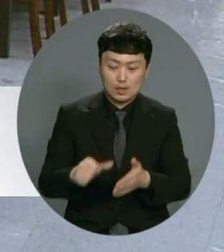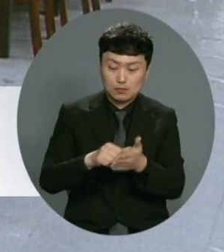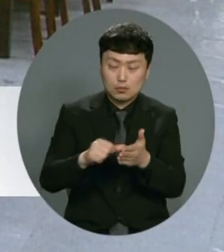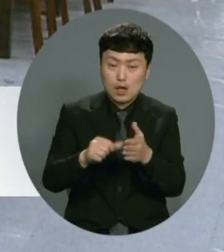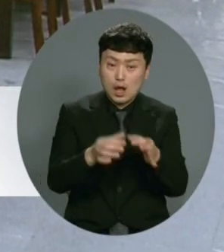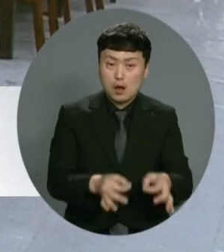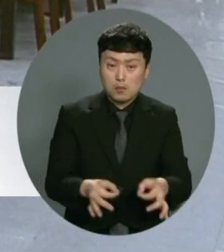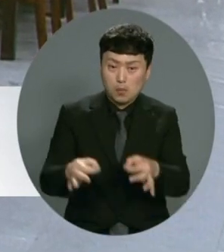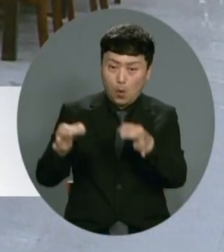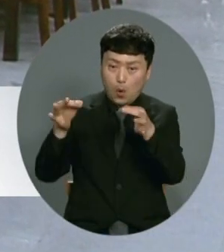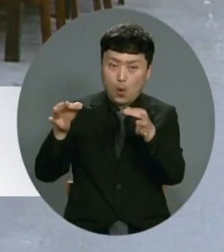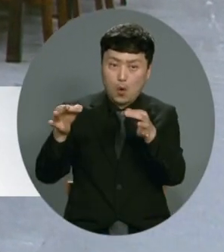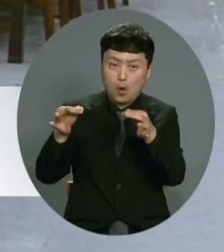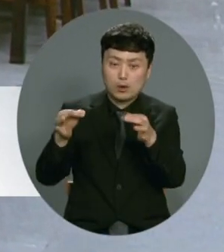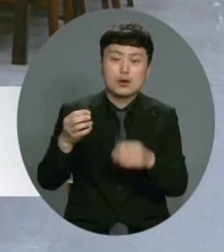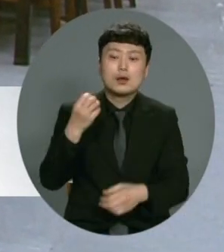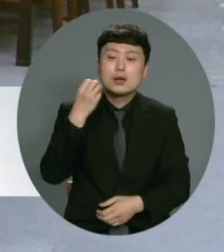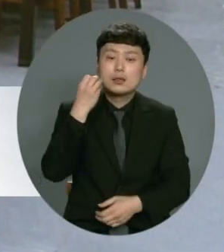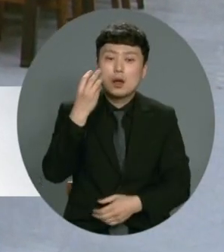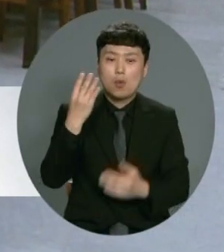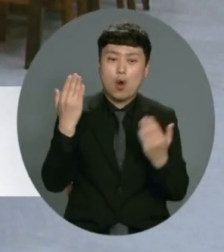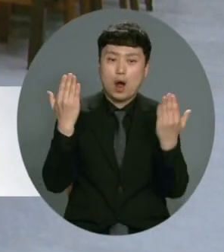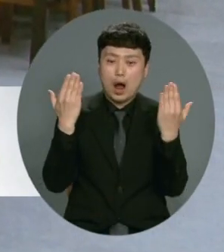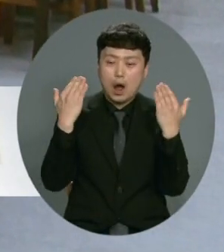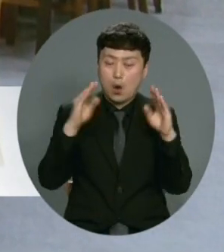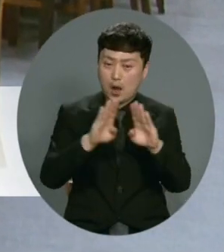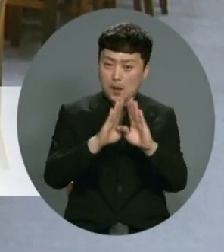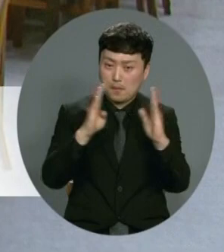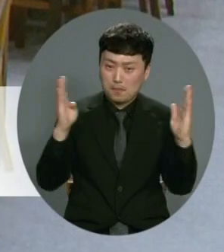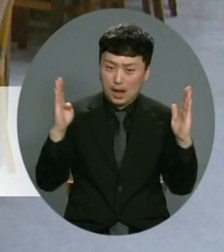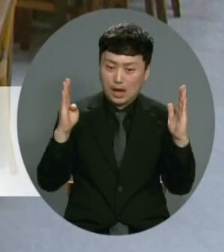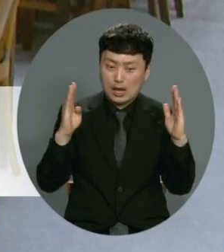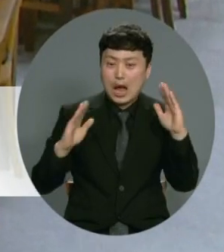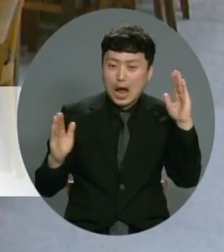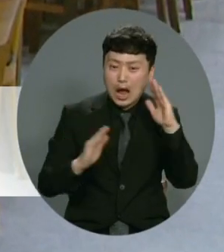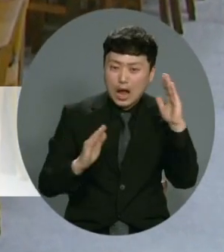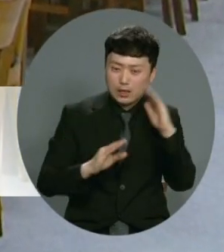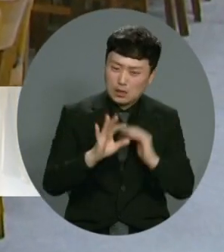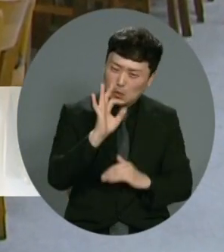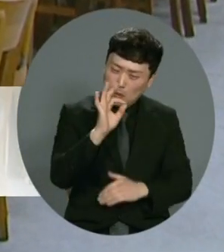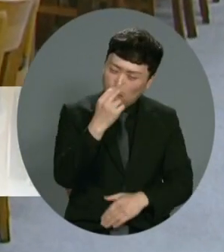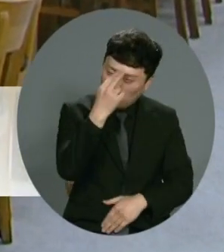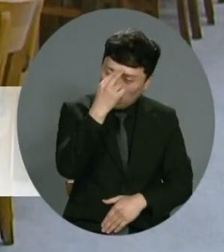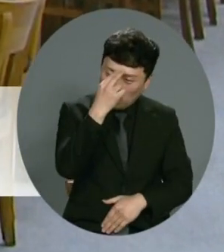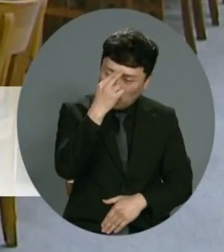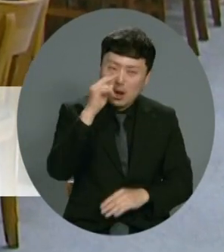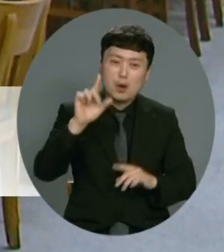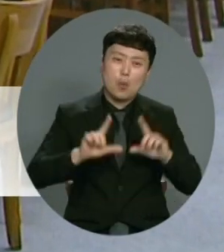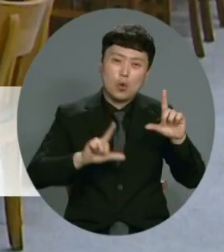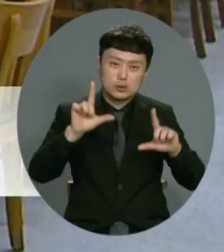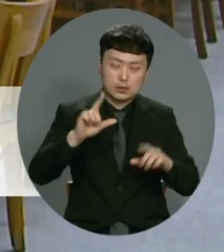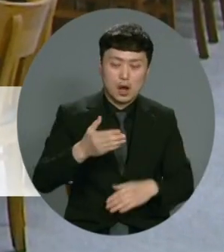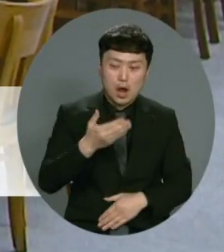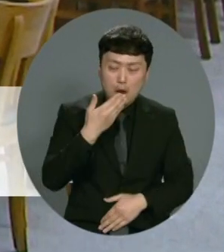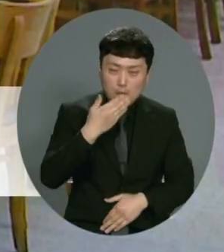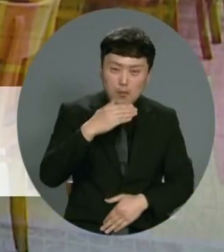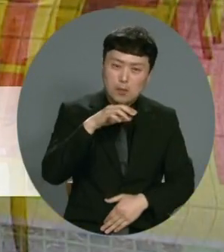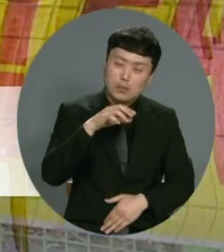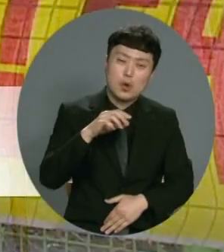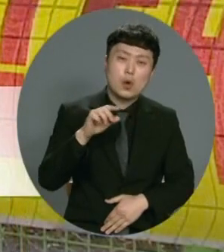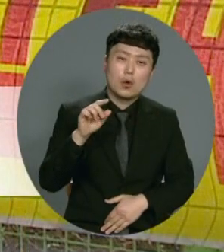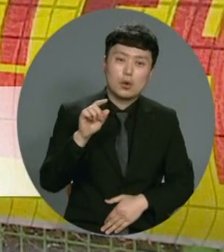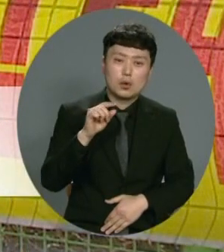물가가 급등하면서 3월 개강을 맞는 대학생들의 주머니 사정이 걱정입니다 식비를 포함한 대부분의